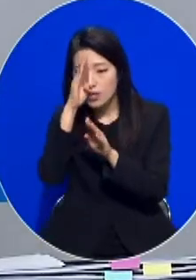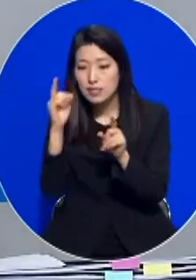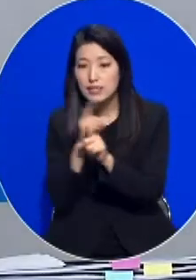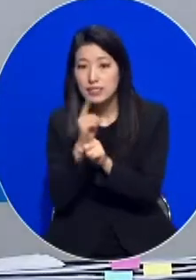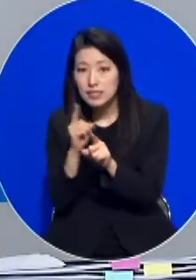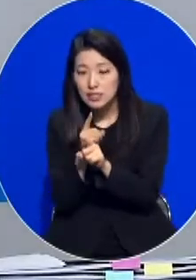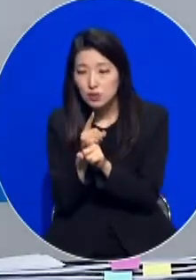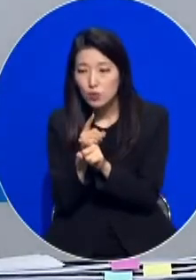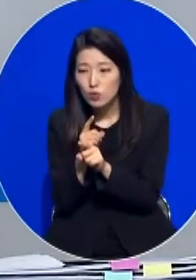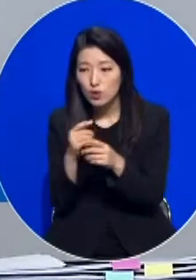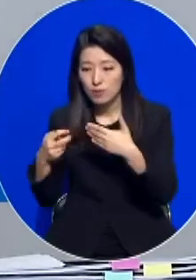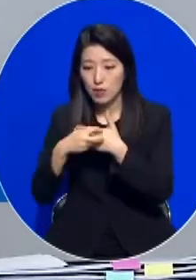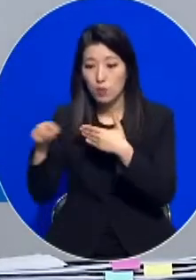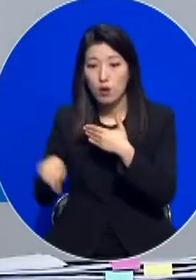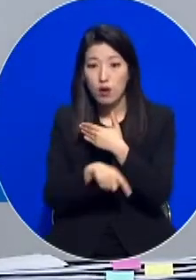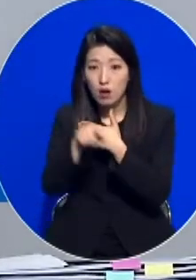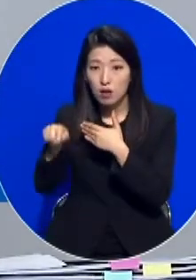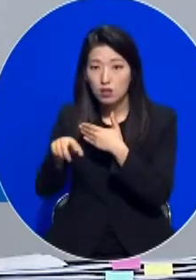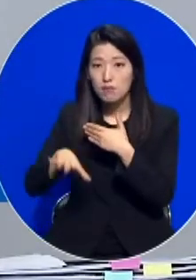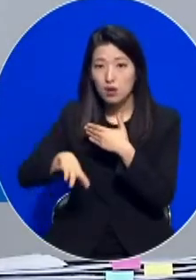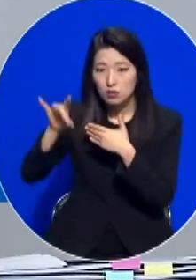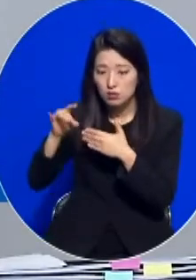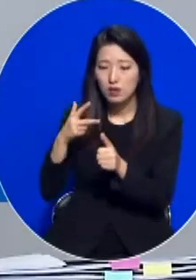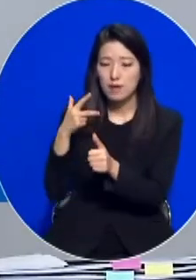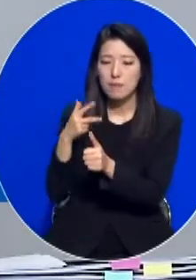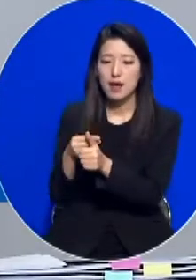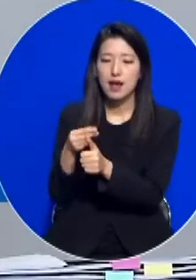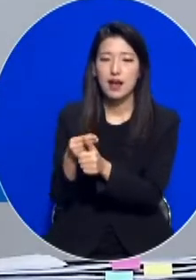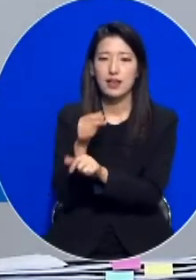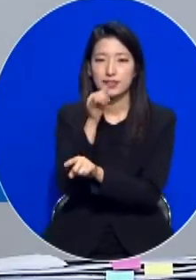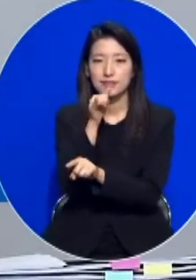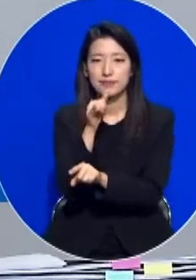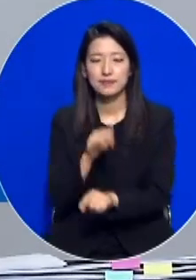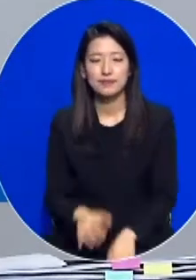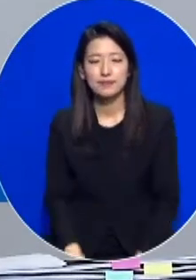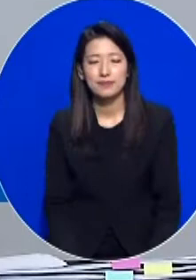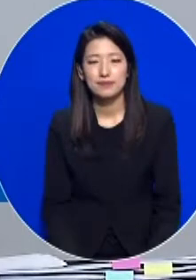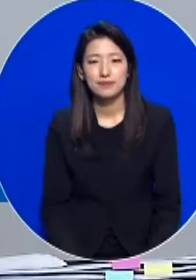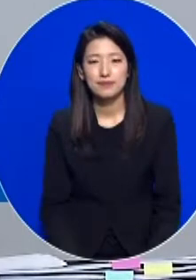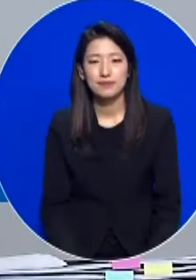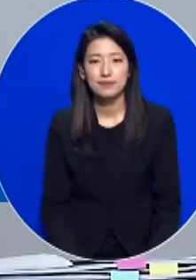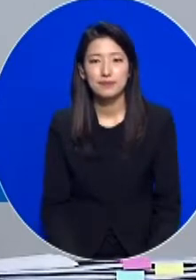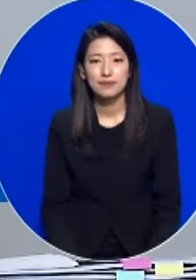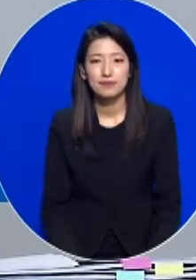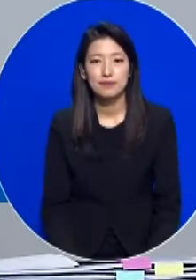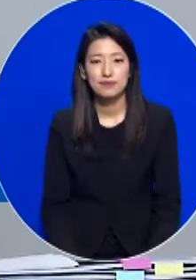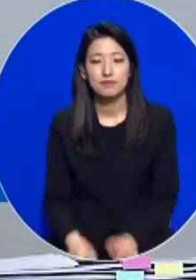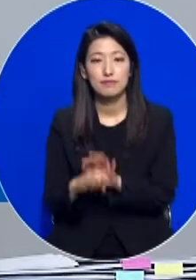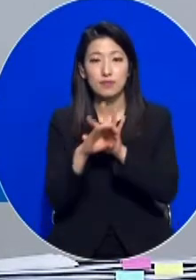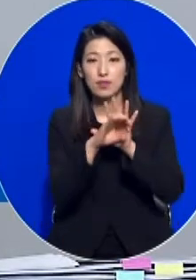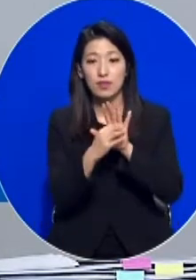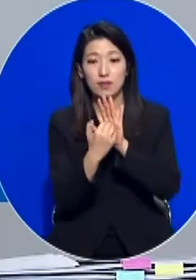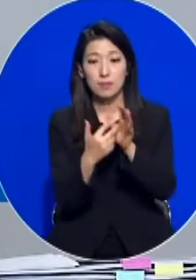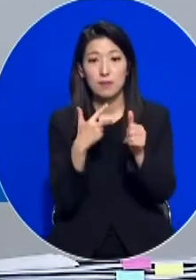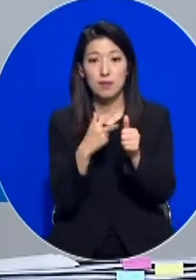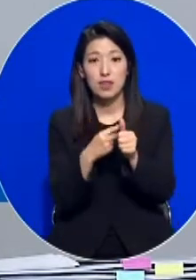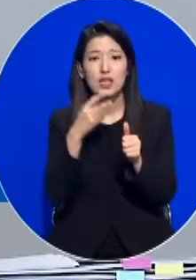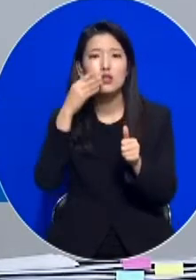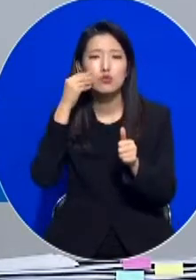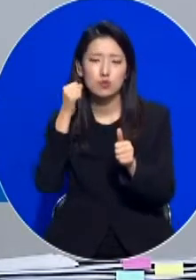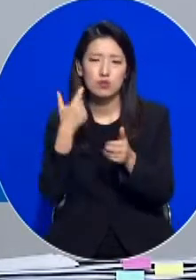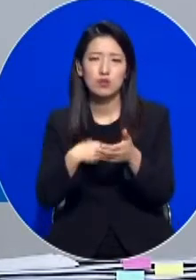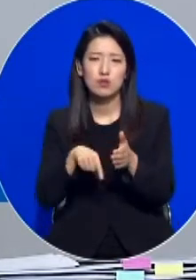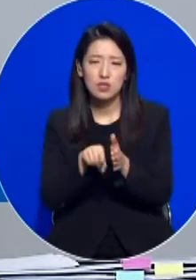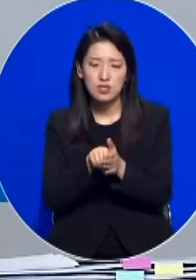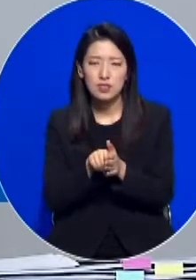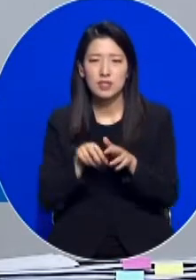종사자를 대상으로 코로나19 예방접종을 시작하게 됩니다. 원활한 코로나19 예방접종 시행을 위해